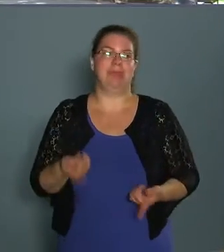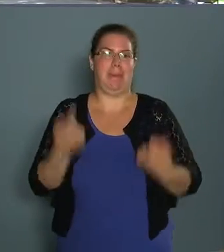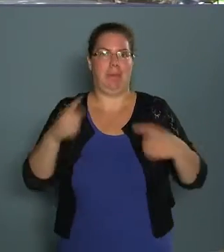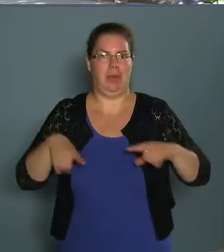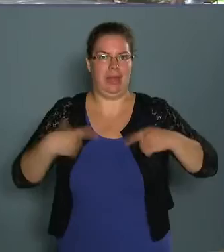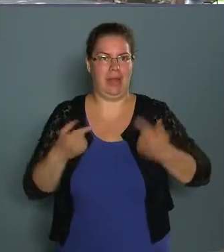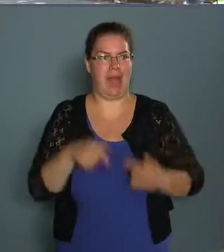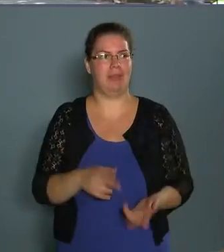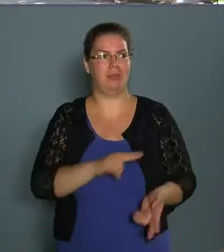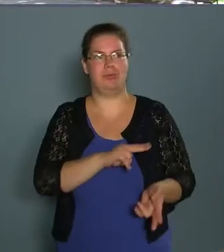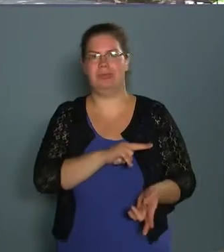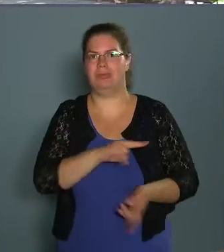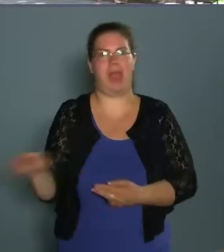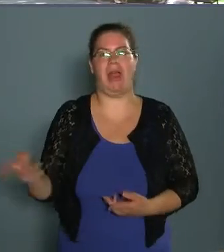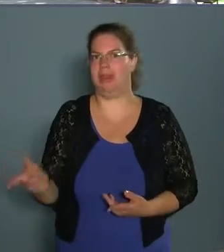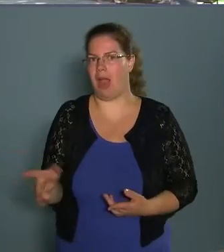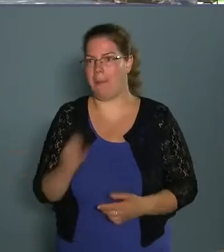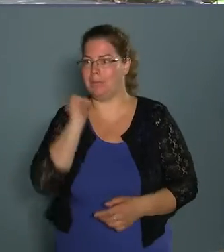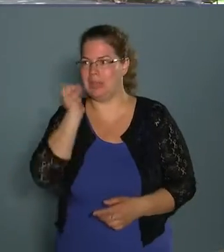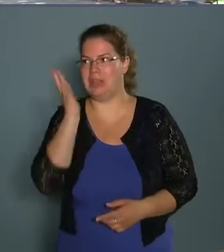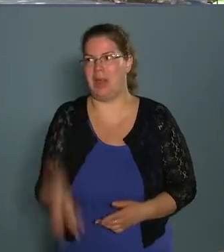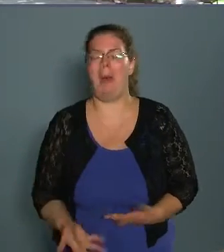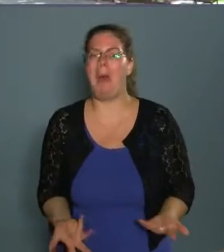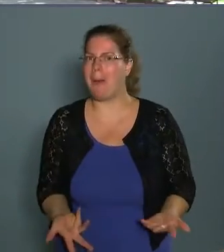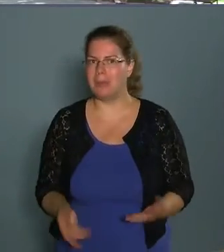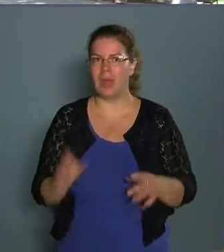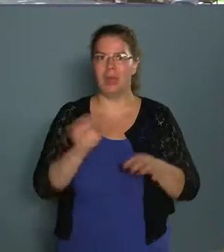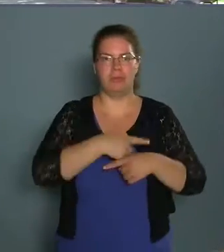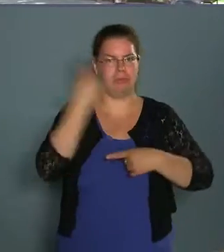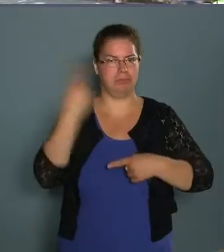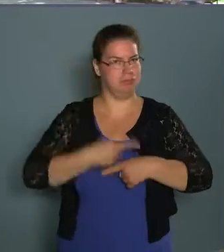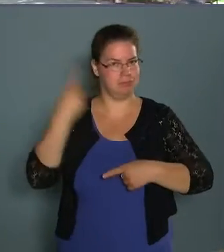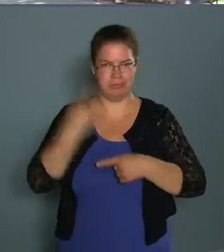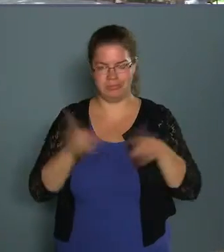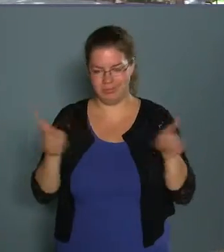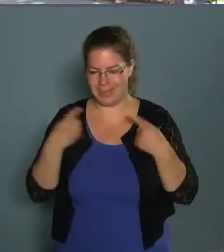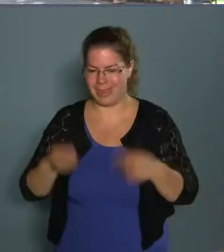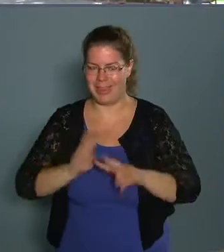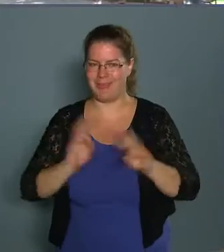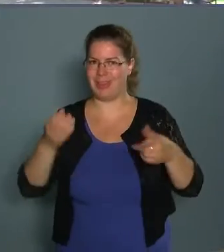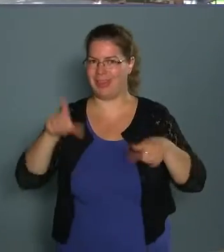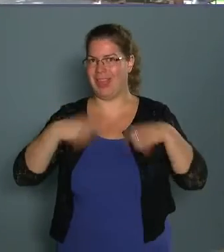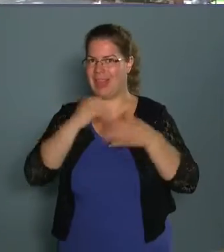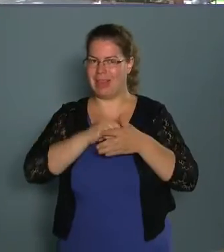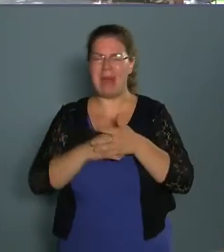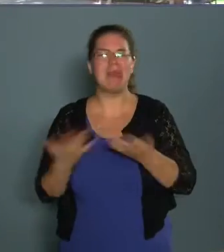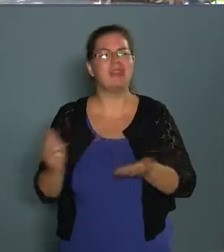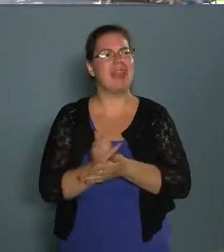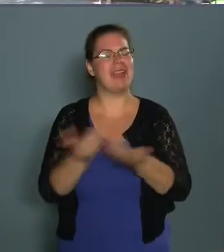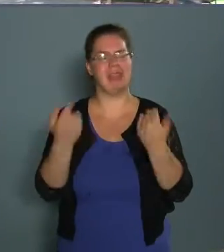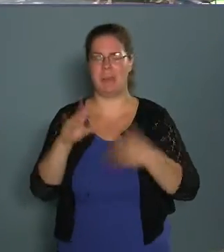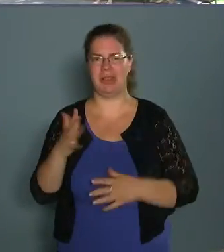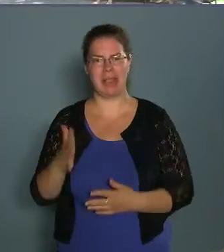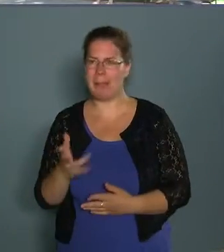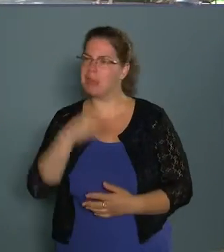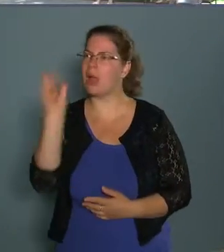élek, ez tölti ki a mindennapjaimat gyakorlatilag a 0-tól 24 óráig, úgyhogy ez igazából, ez nem egy szakma,